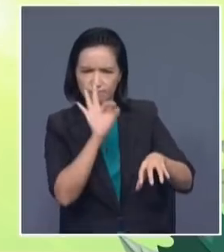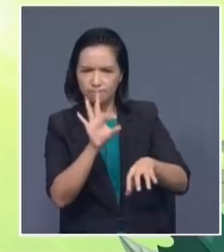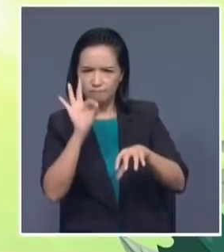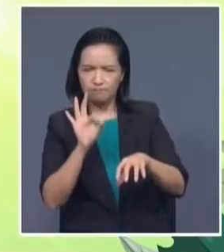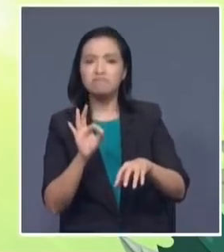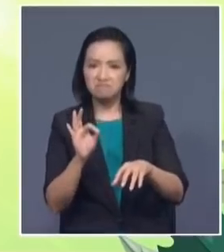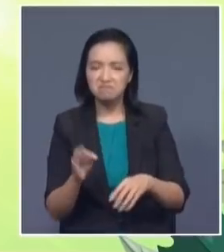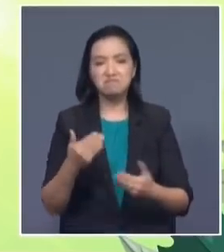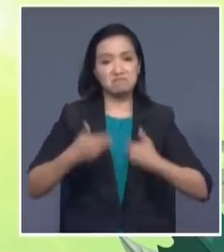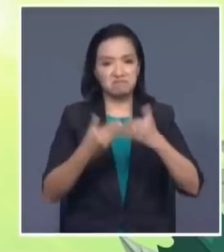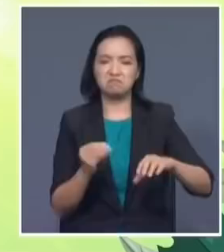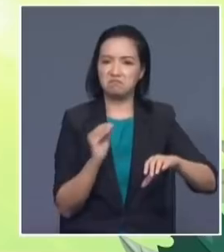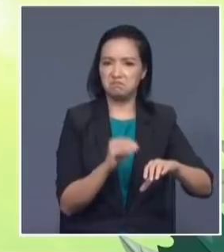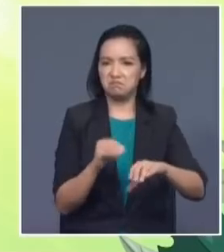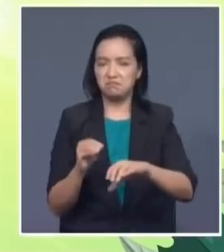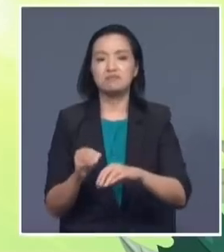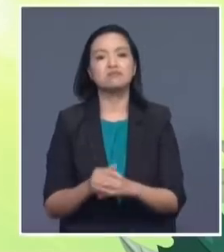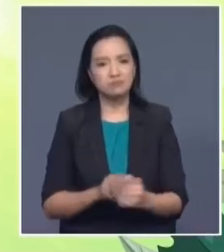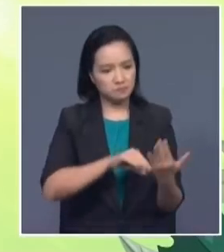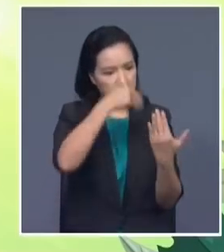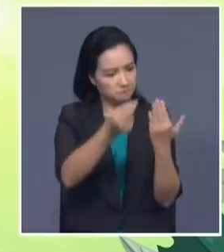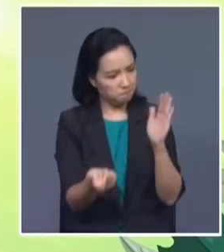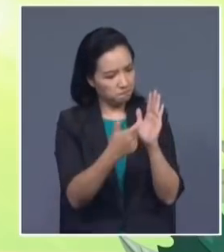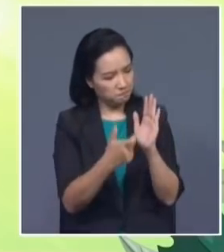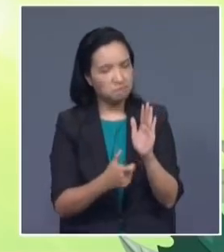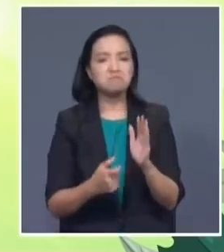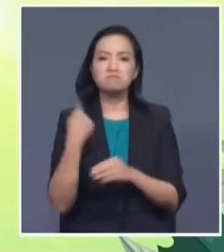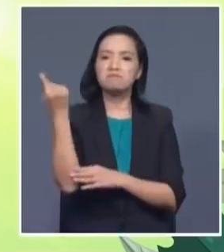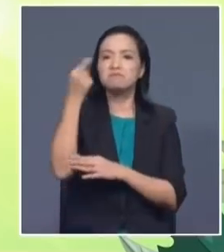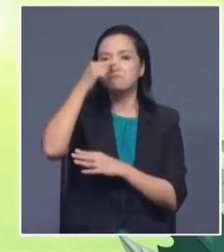อบรรจุกิจกรรมต่างๆไว้ในปฏิทินปีท่องเที่ยวไทยเก๋ไก๋อย่